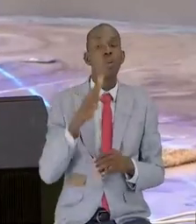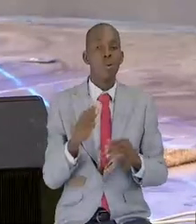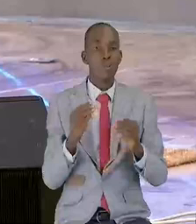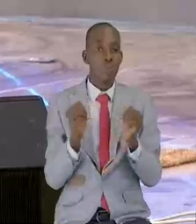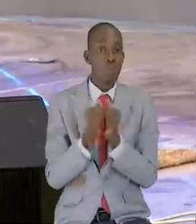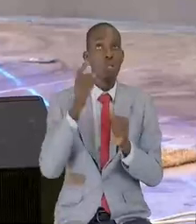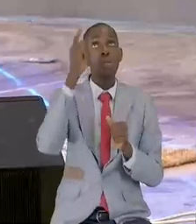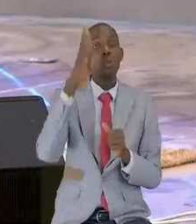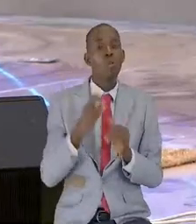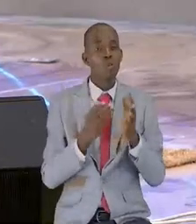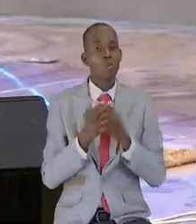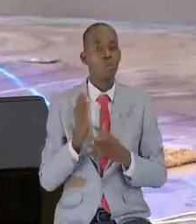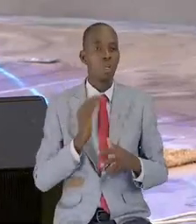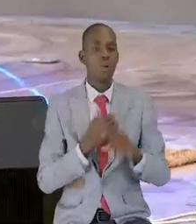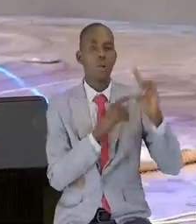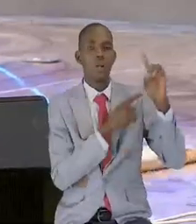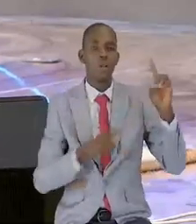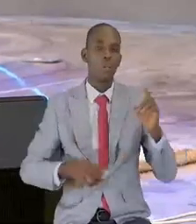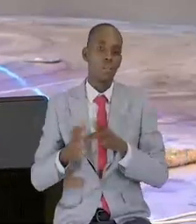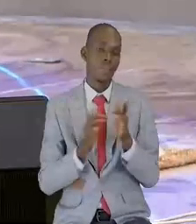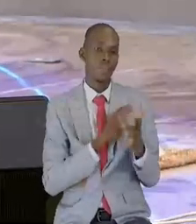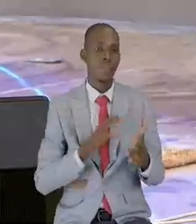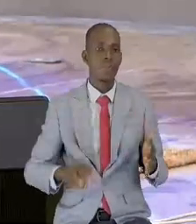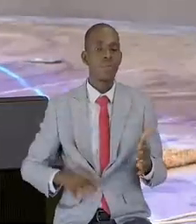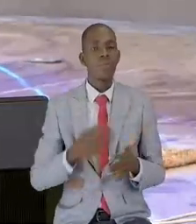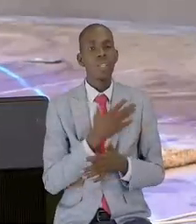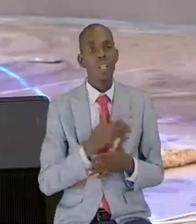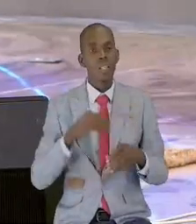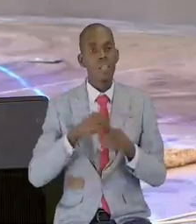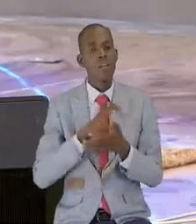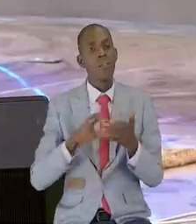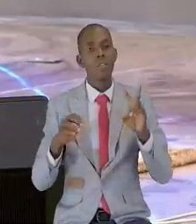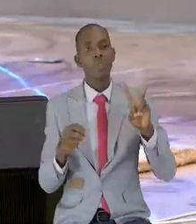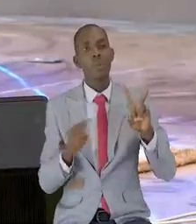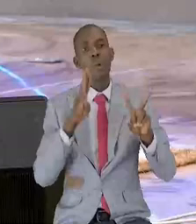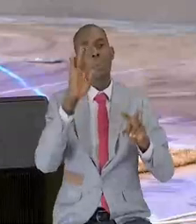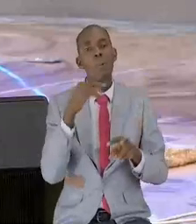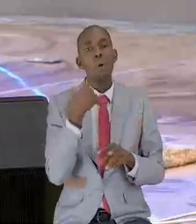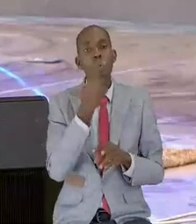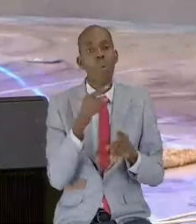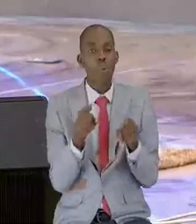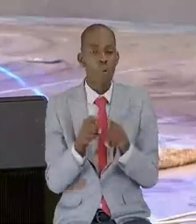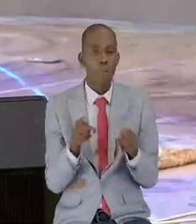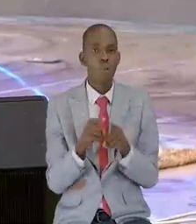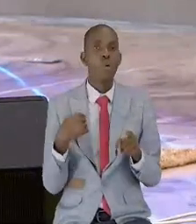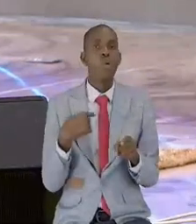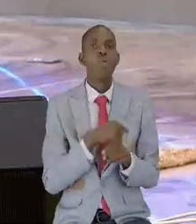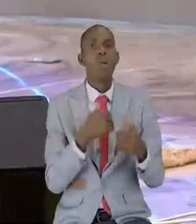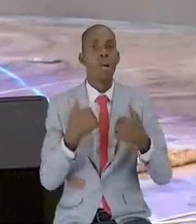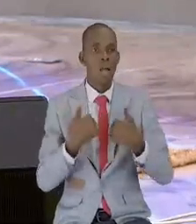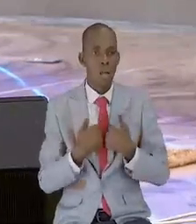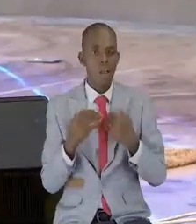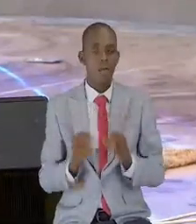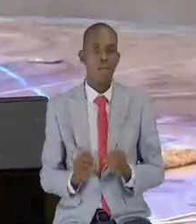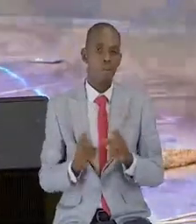Jésus-Christ. Verset 2, il dit, à qui nous devons d'avoir eu par la